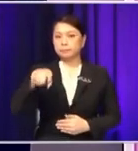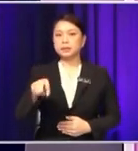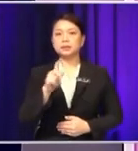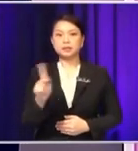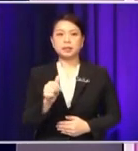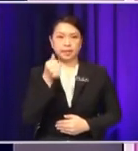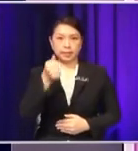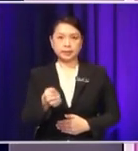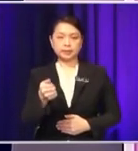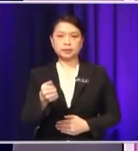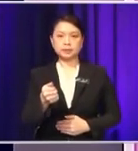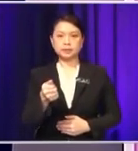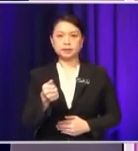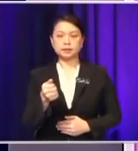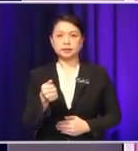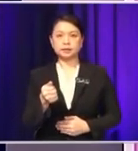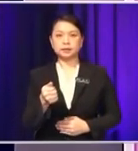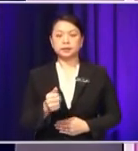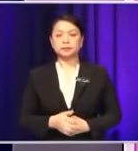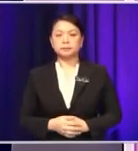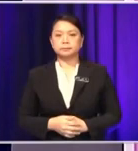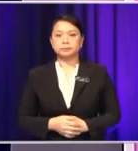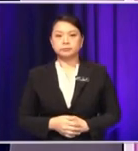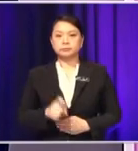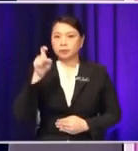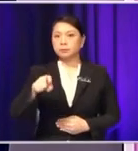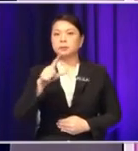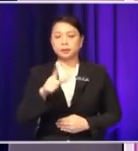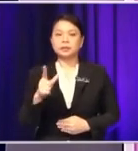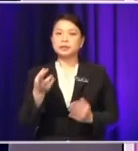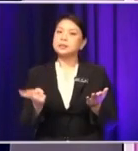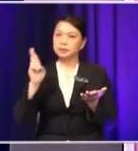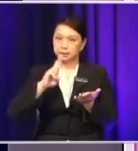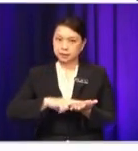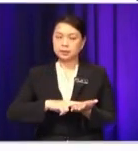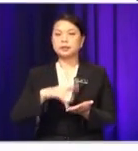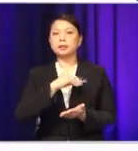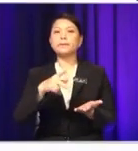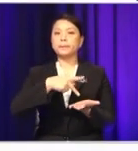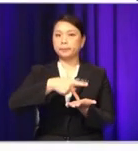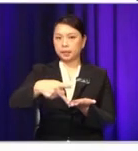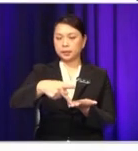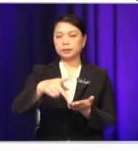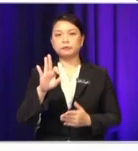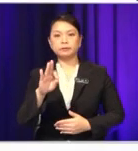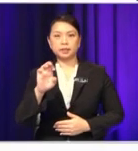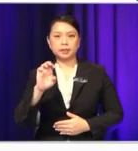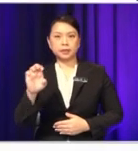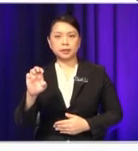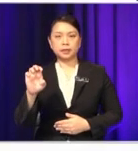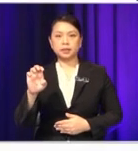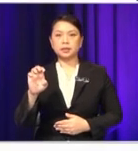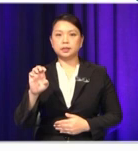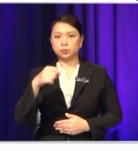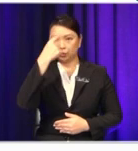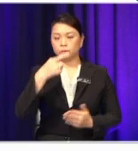calon persendirian, Ria, ini saya nak sampaikan, mestilah mendaftar dan membayar fee untuk